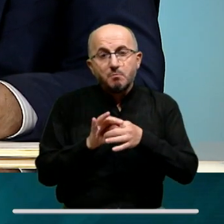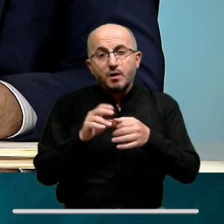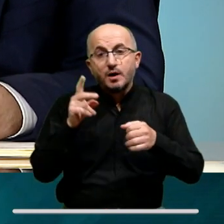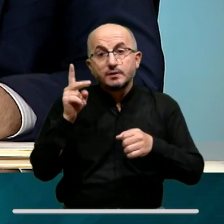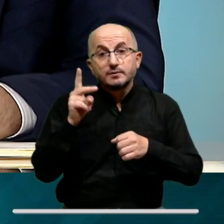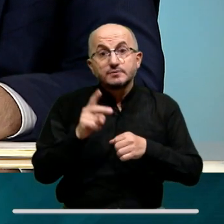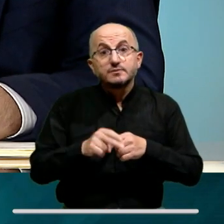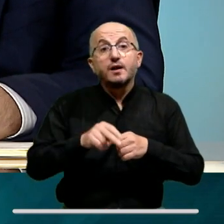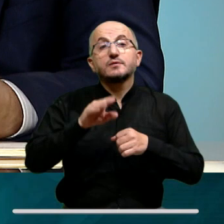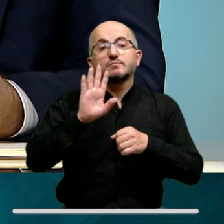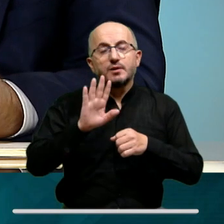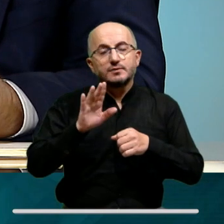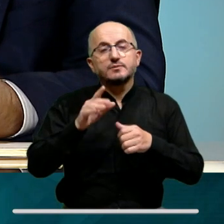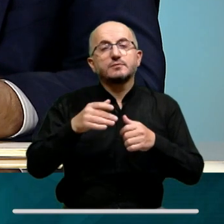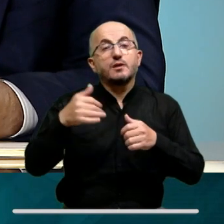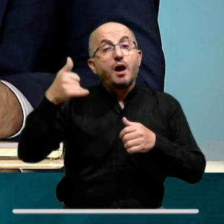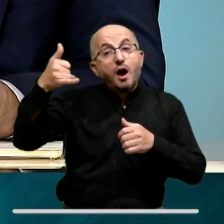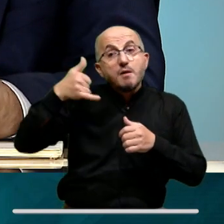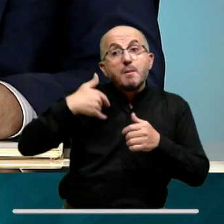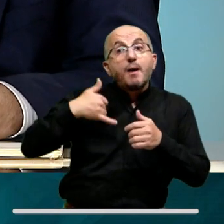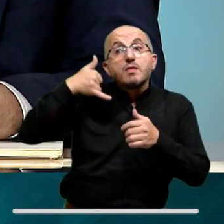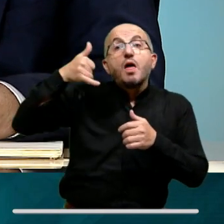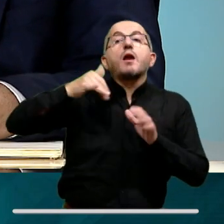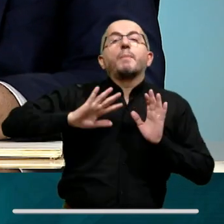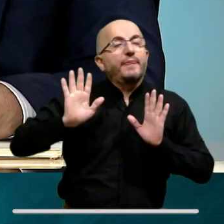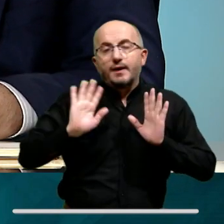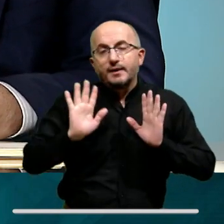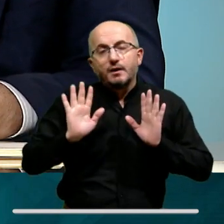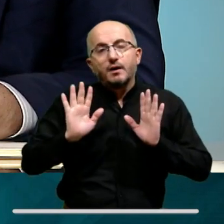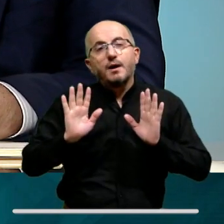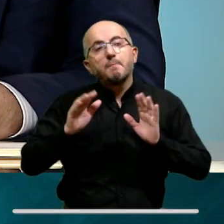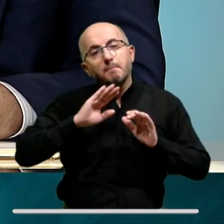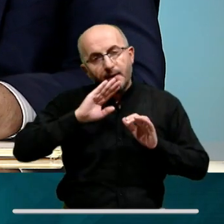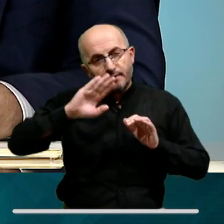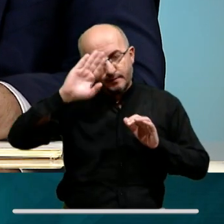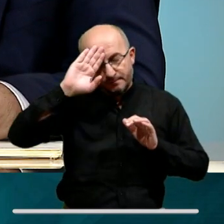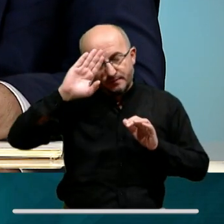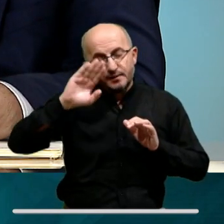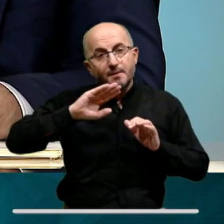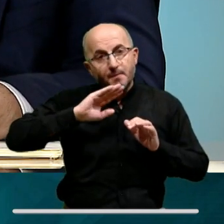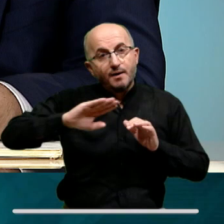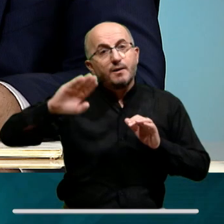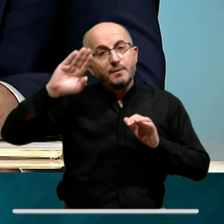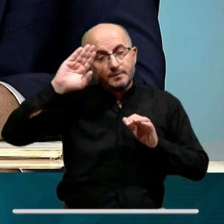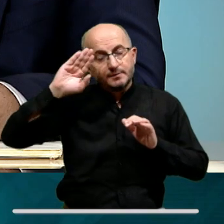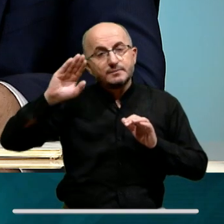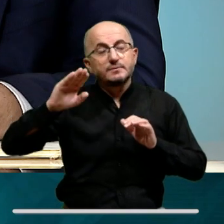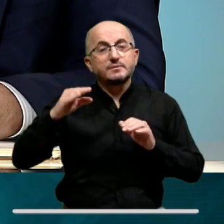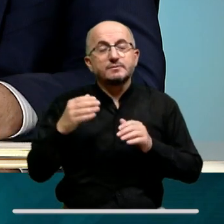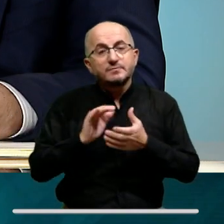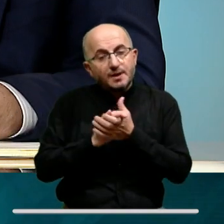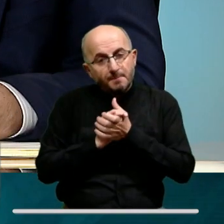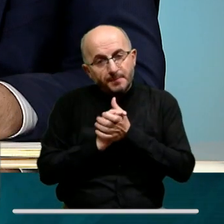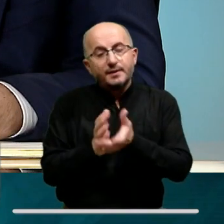kopartması, yani aramıyorlar diye ben de bir daha aramayayım değil de hiç olmazsa bayramlarda ve sayranlarda bayramlarını tebrik